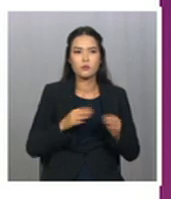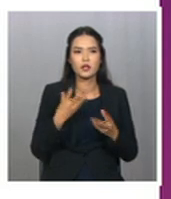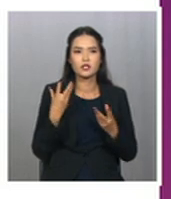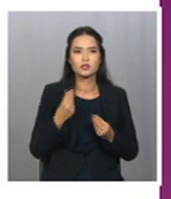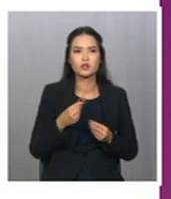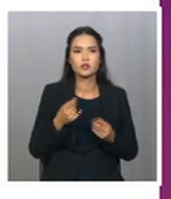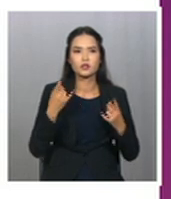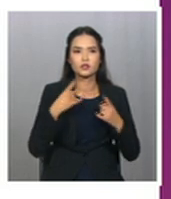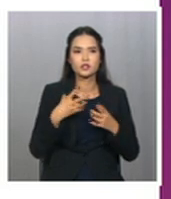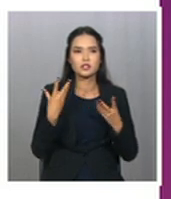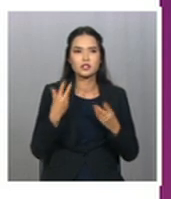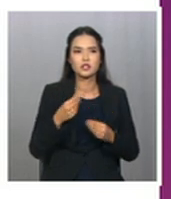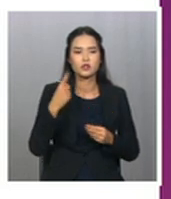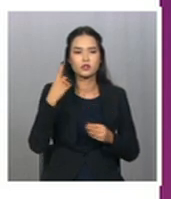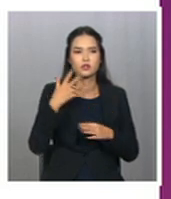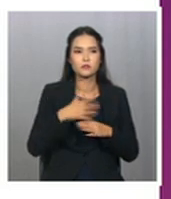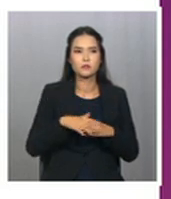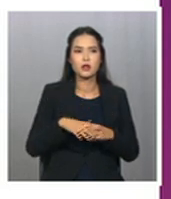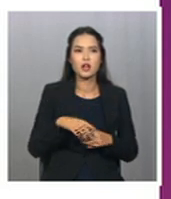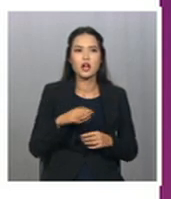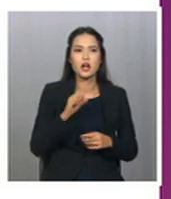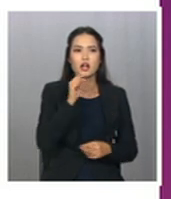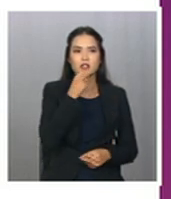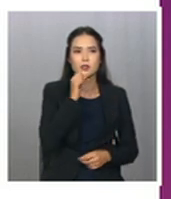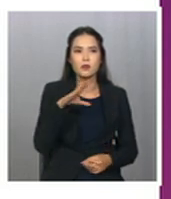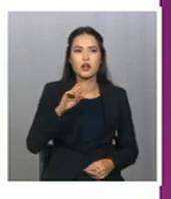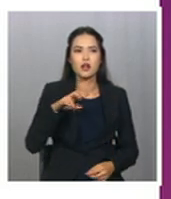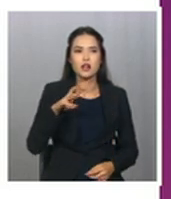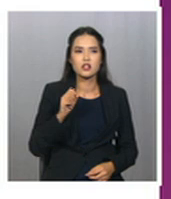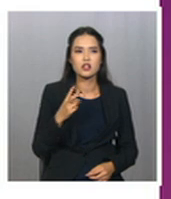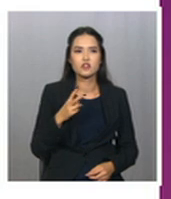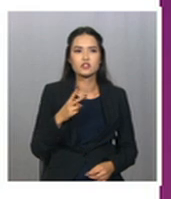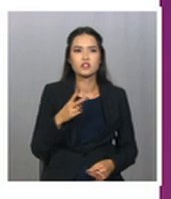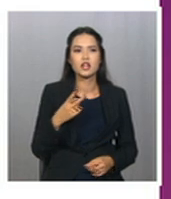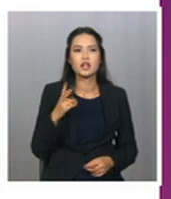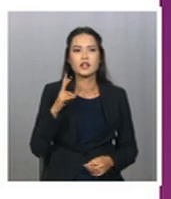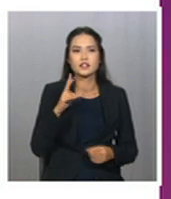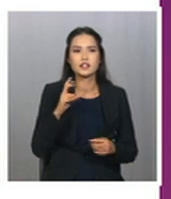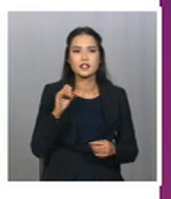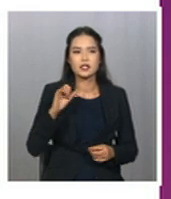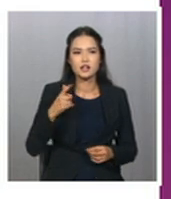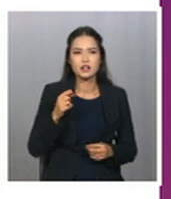келген ұғым. Атамыз Алаш, керегеміз Ағаш деген